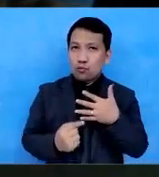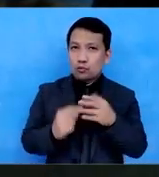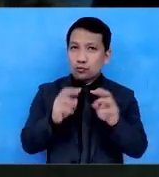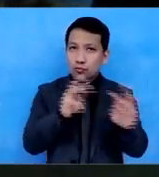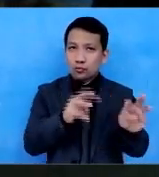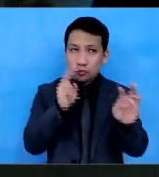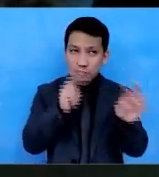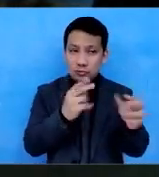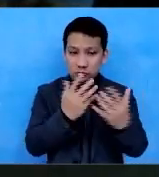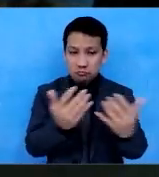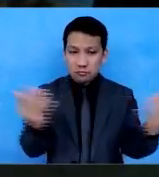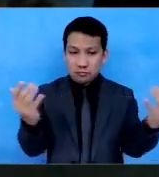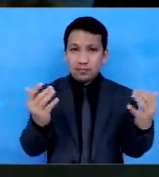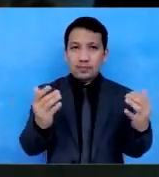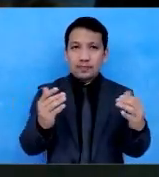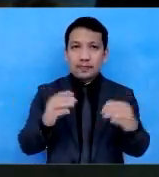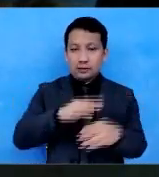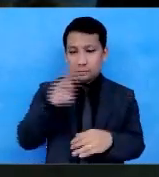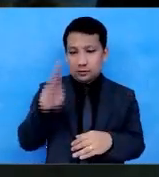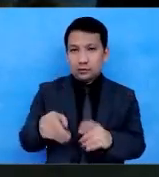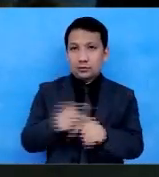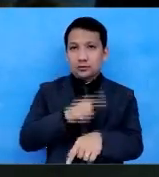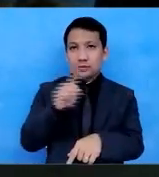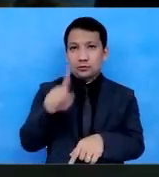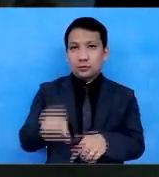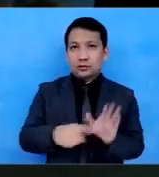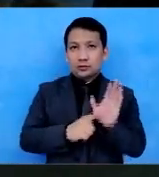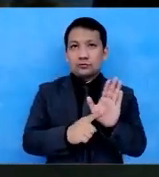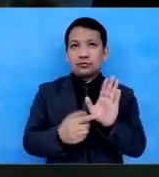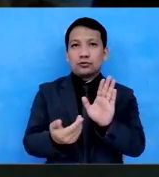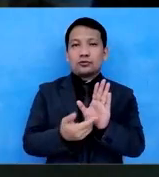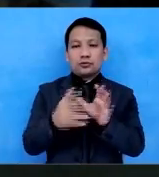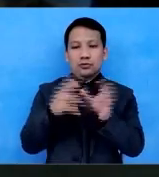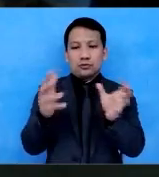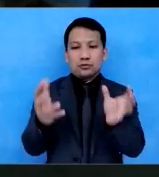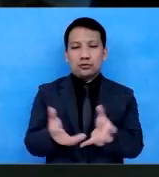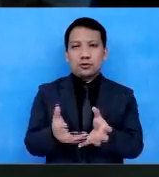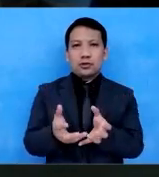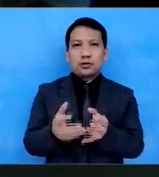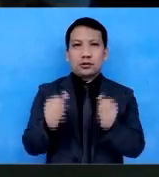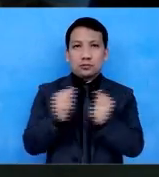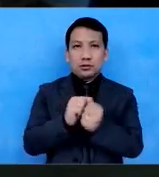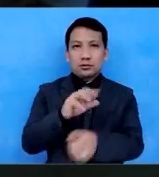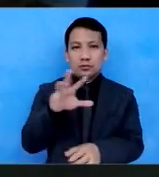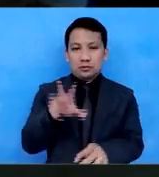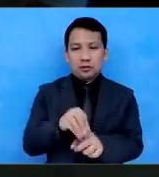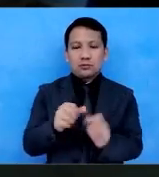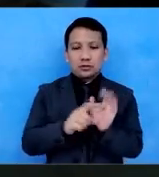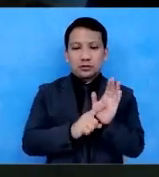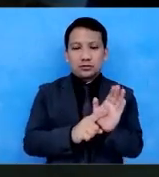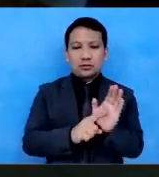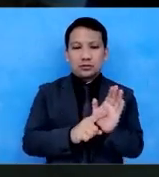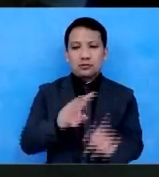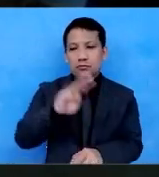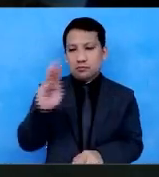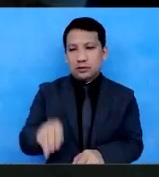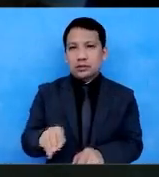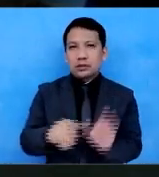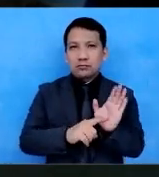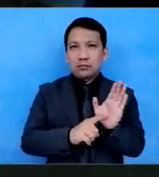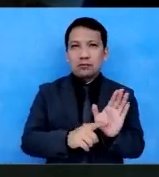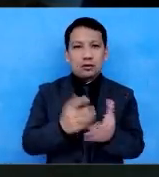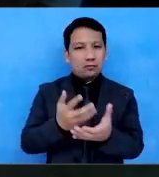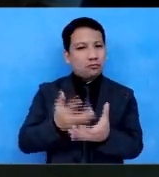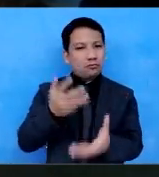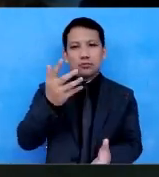mismo ang mga batang Maynila. Ito rin kasi yung ibibida natin sa buong mundo ng mga subculture, kumbaga, ng Maynila na napaka-rich talaga,